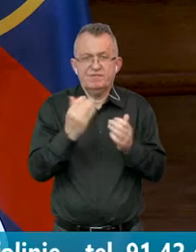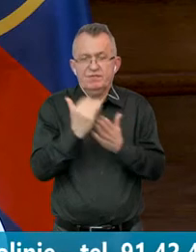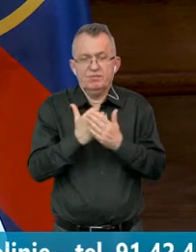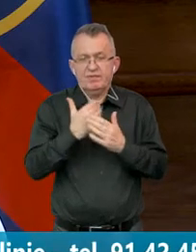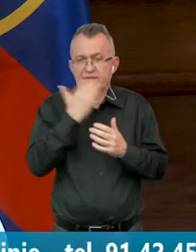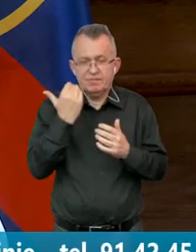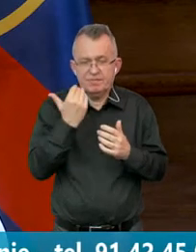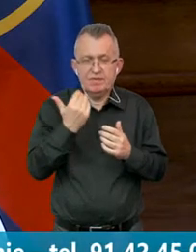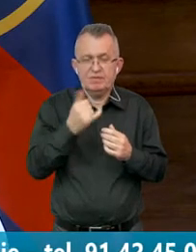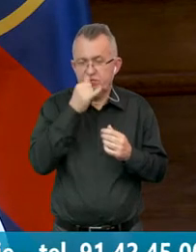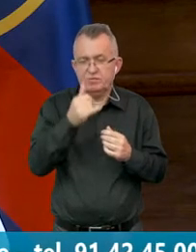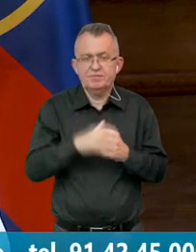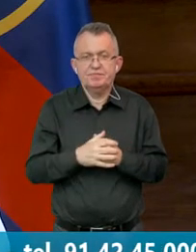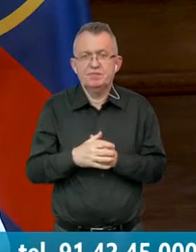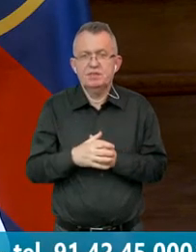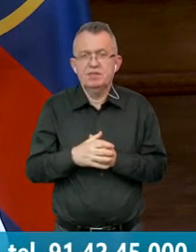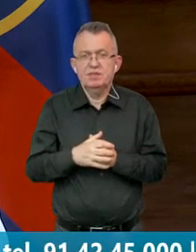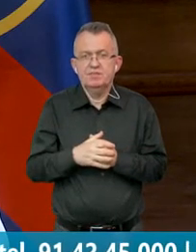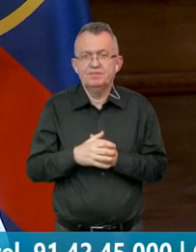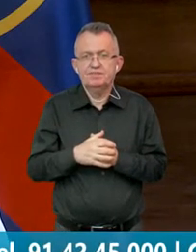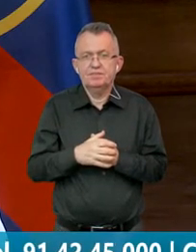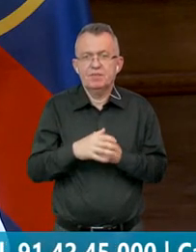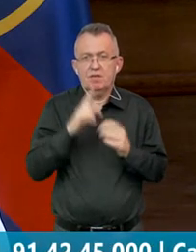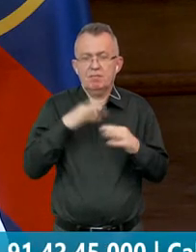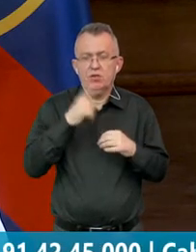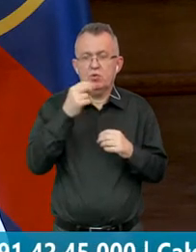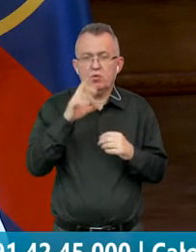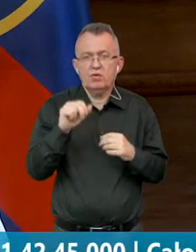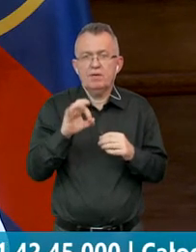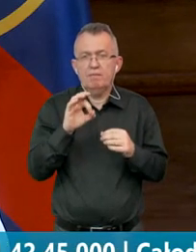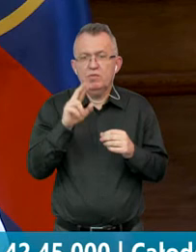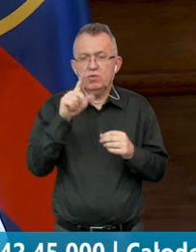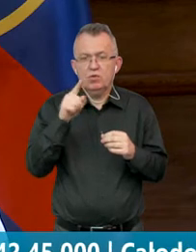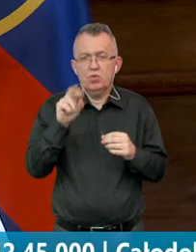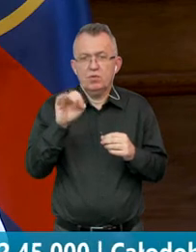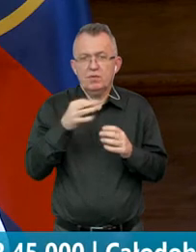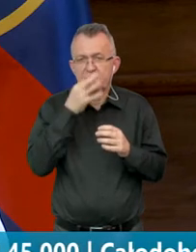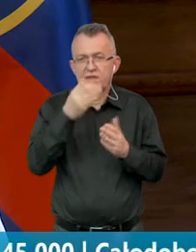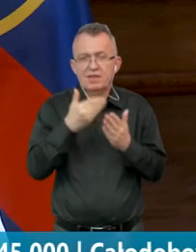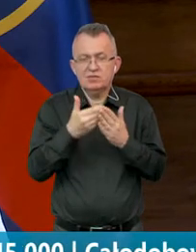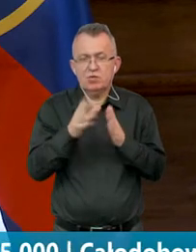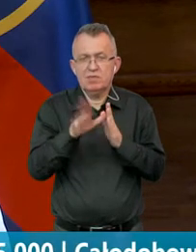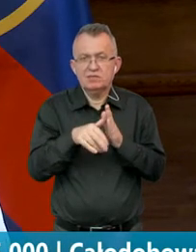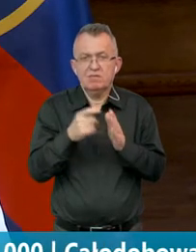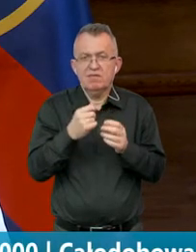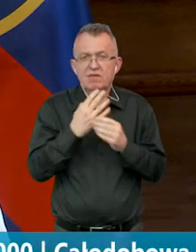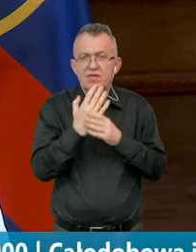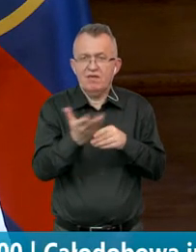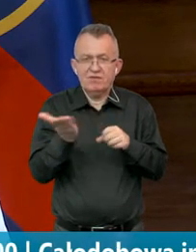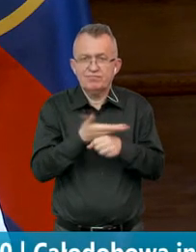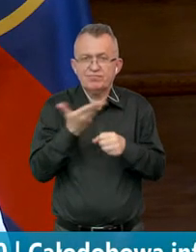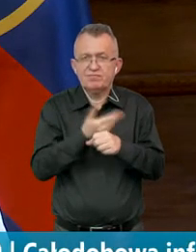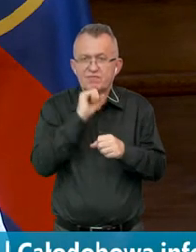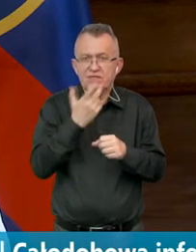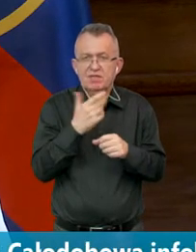to nie pozwalają. Pani Dorota, a ja z bardziej przyziemnym pytaniem. Dlaczego miasto nie kosi traw? Brak środków, czy w dalszym